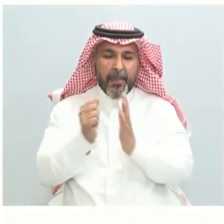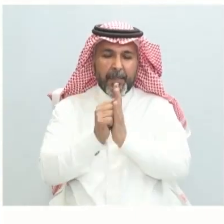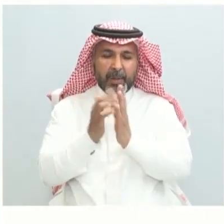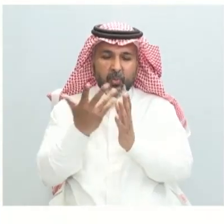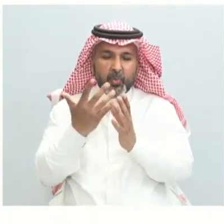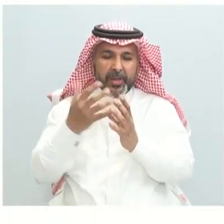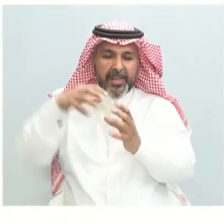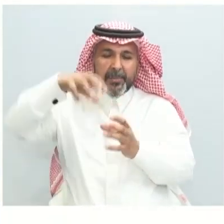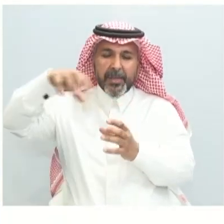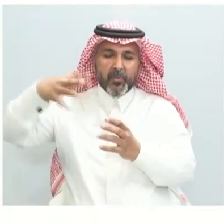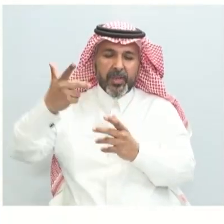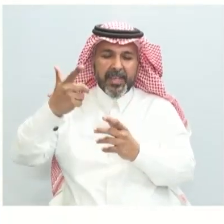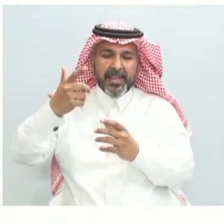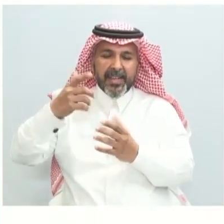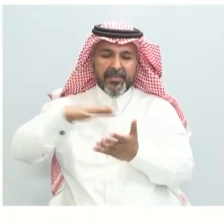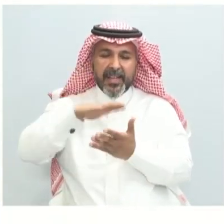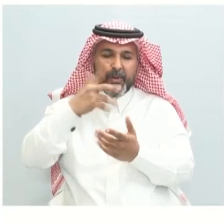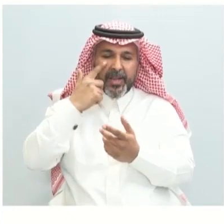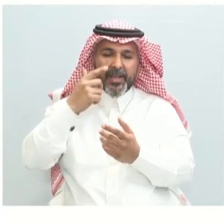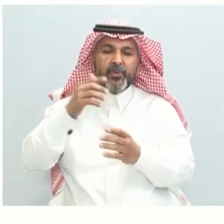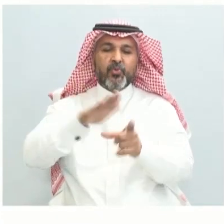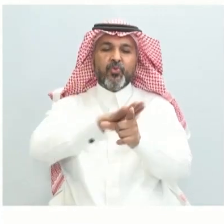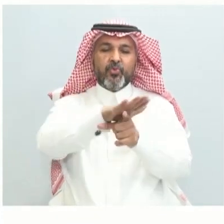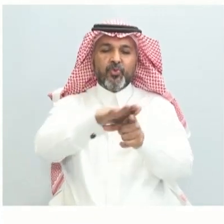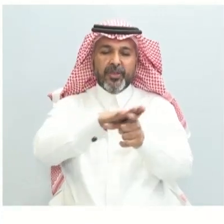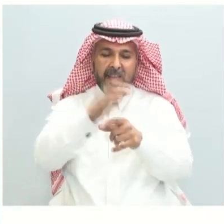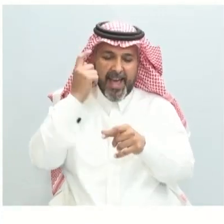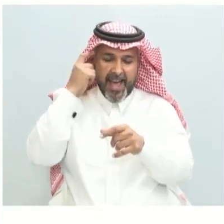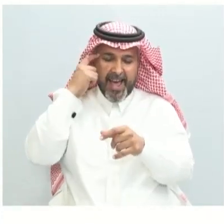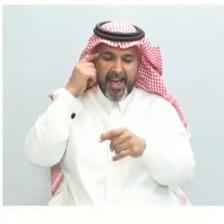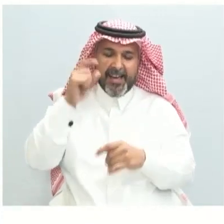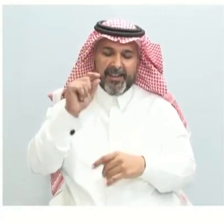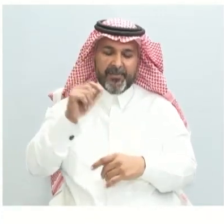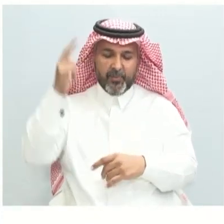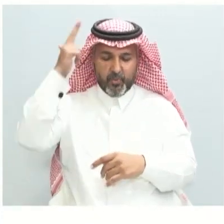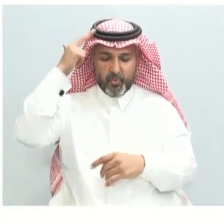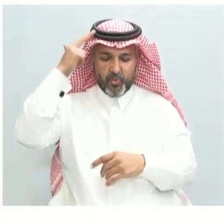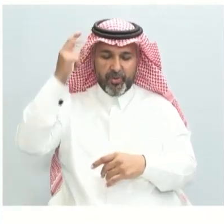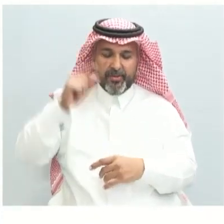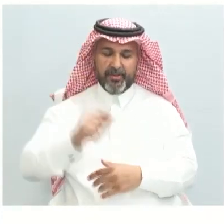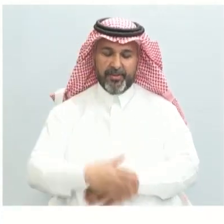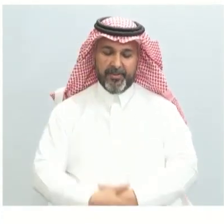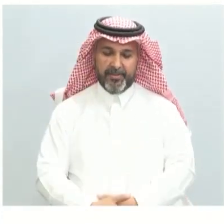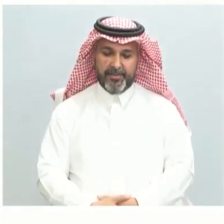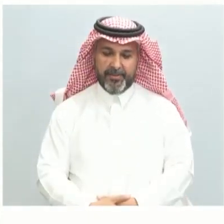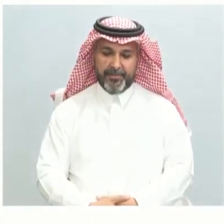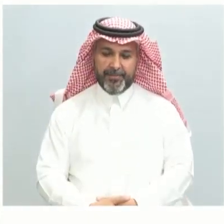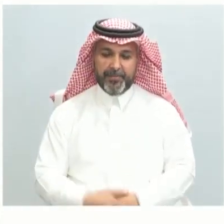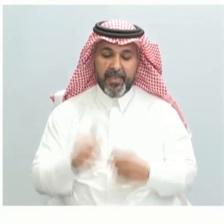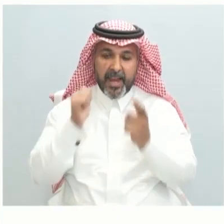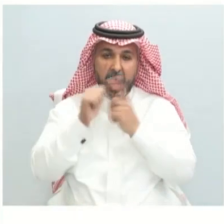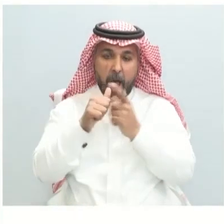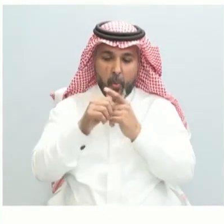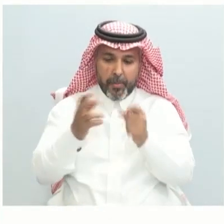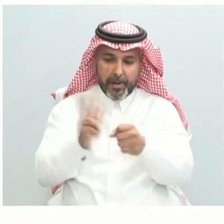يعزز القيم الانسانيه ويثري الشخصيه الوطنيه ويكون عن طريق الاعتزاز بالدين